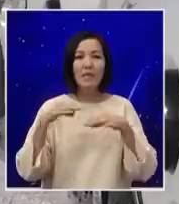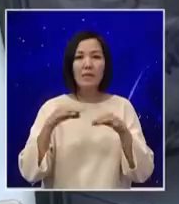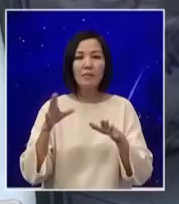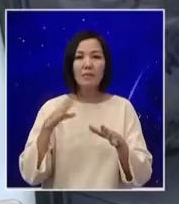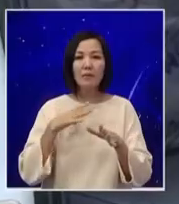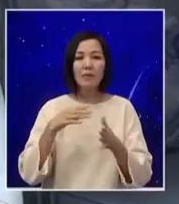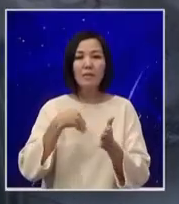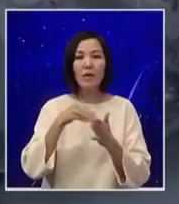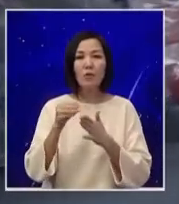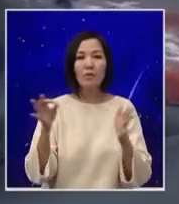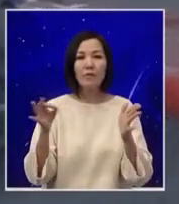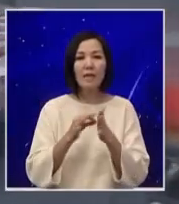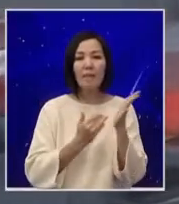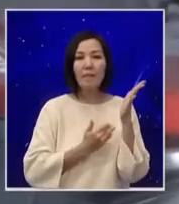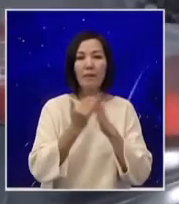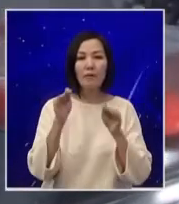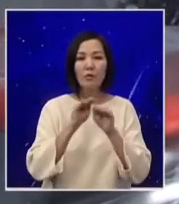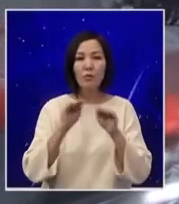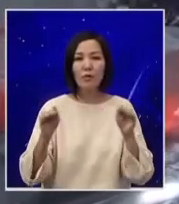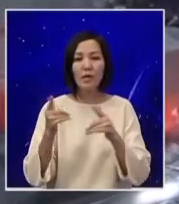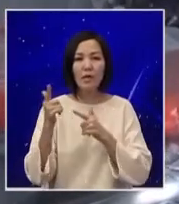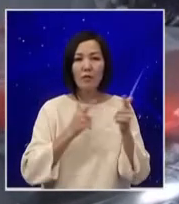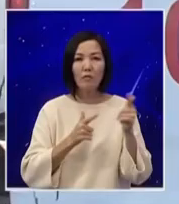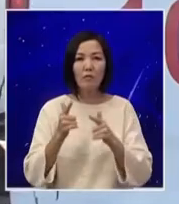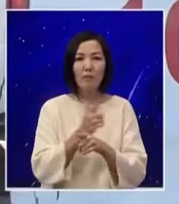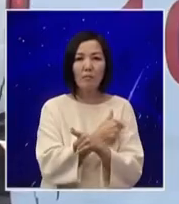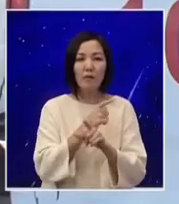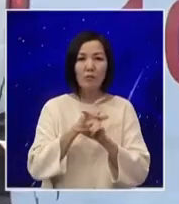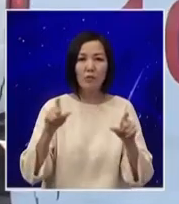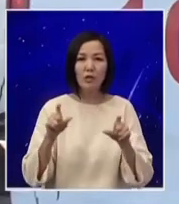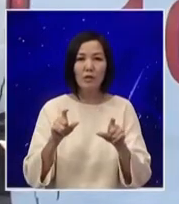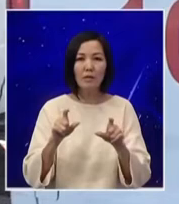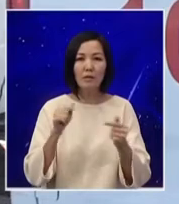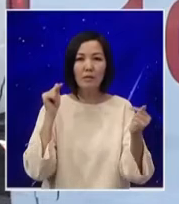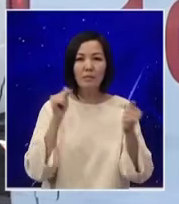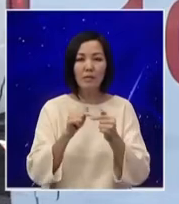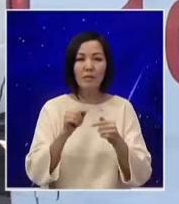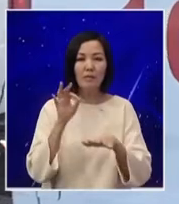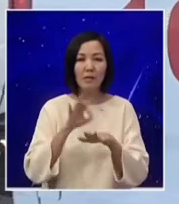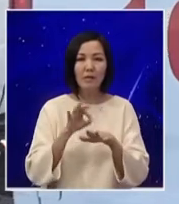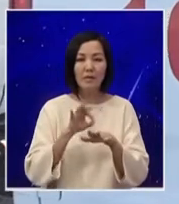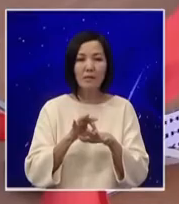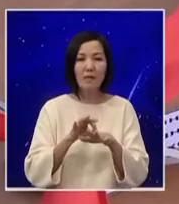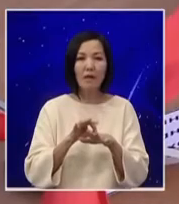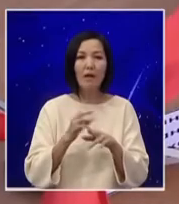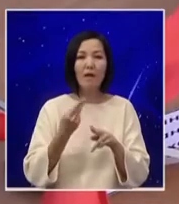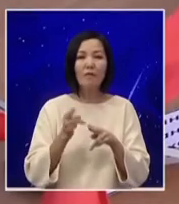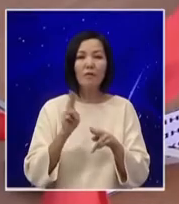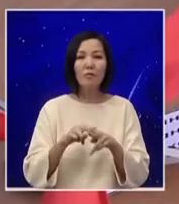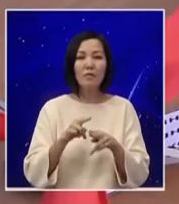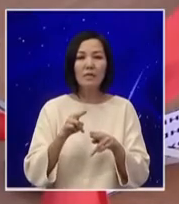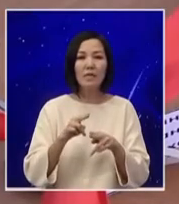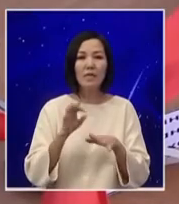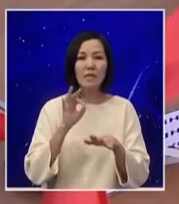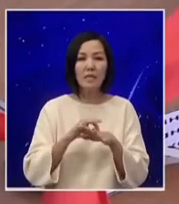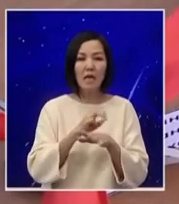транспорт был закуплен в целях повышения уровня готовности медучреждений к борьбе со вспышками инфекционных заболеваний в том